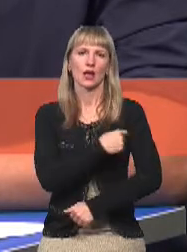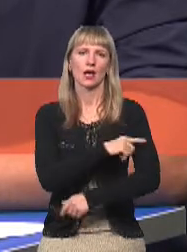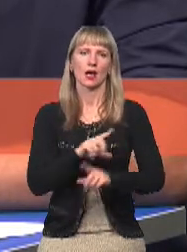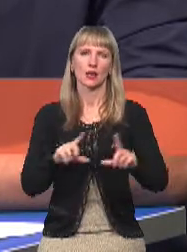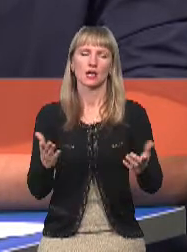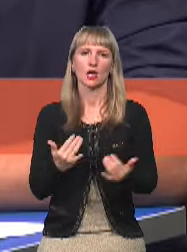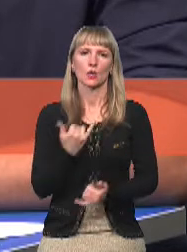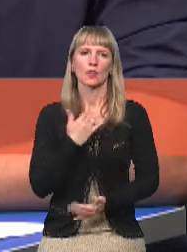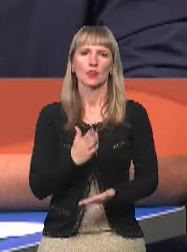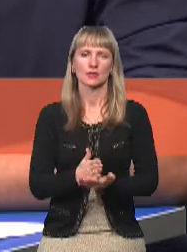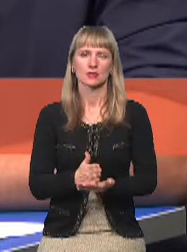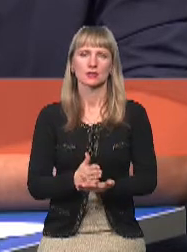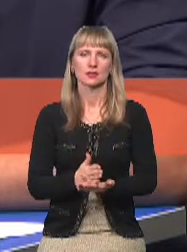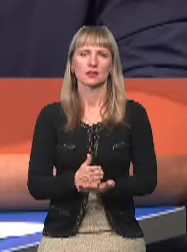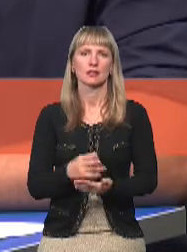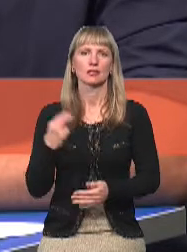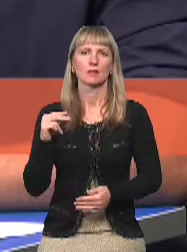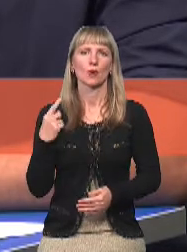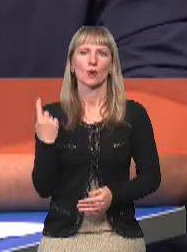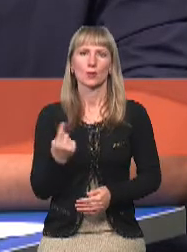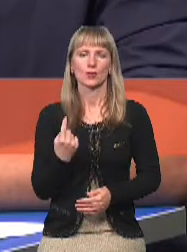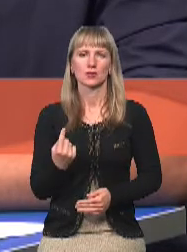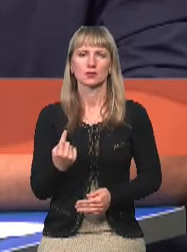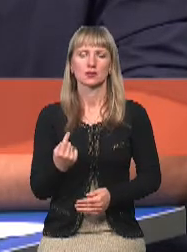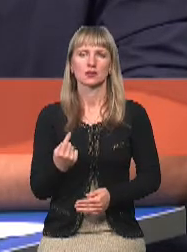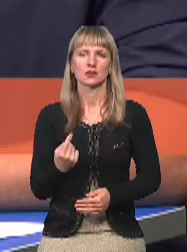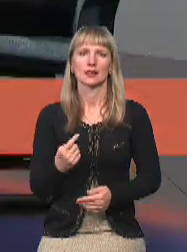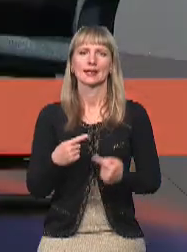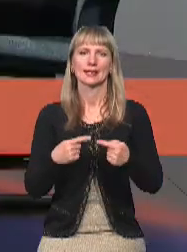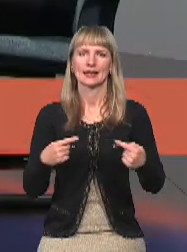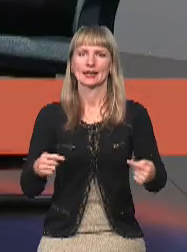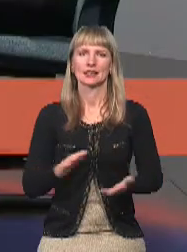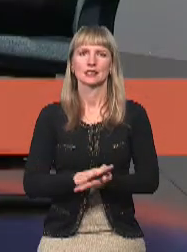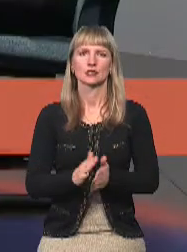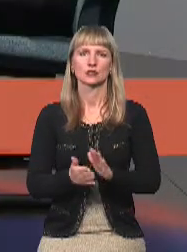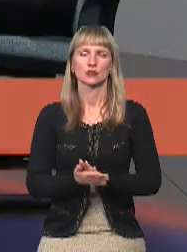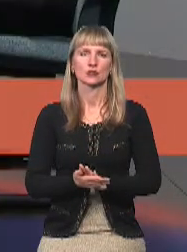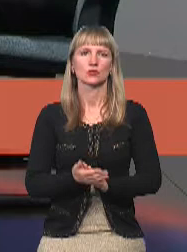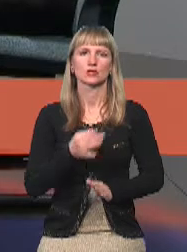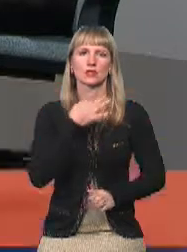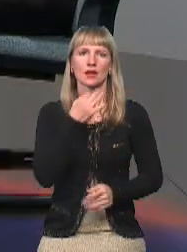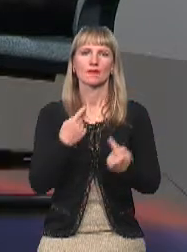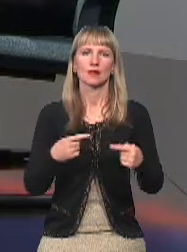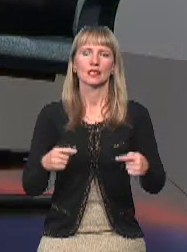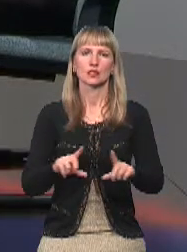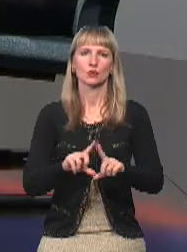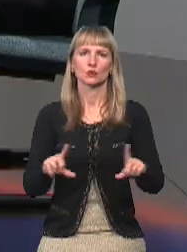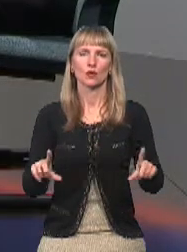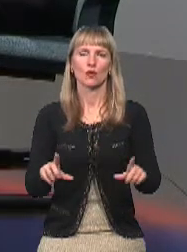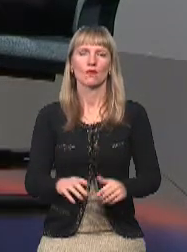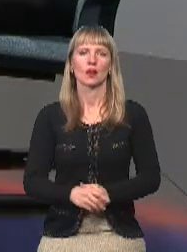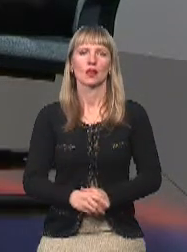лікарні, яка в нас є, так, в Запорізькій області. Різна ситуація, так скажімо, в різних установах.